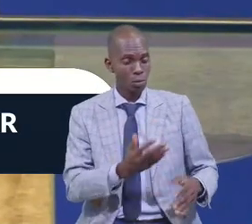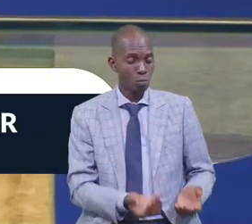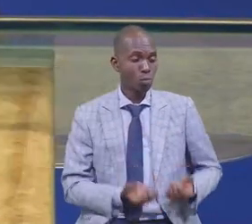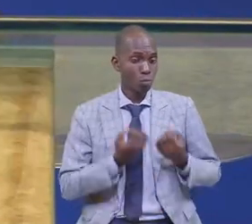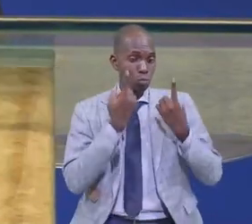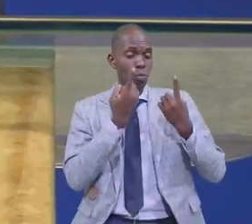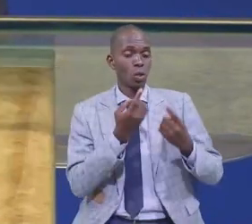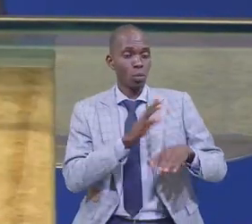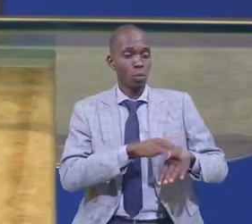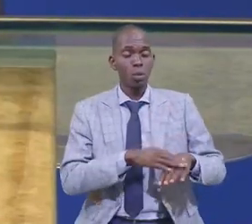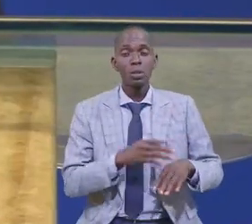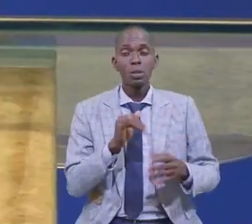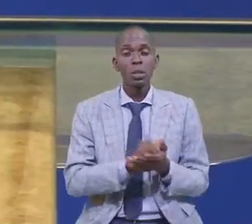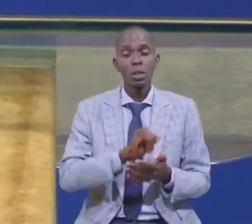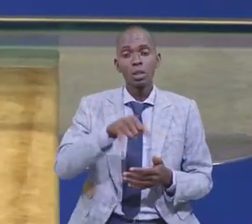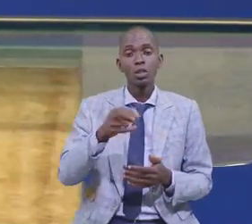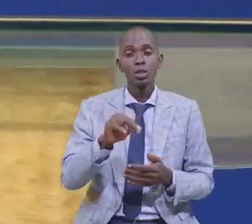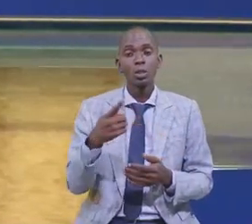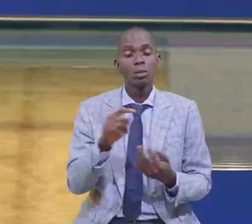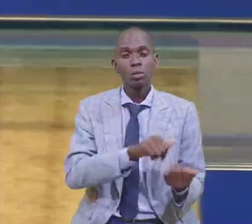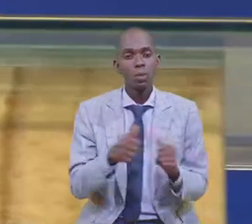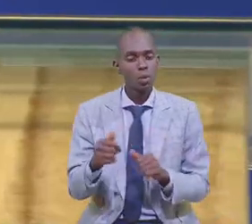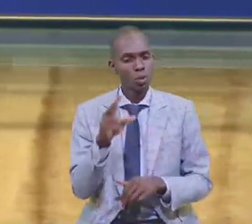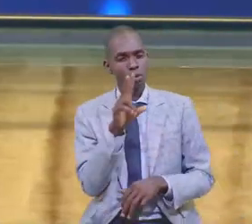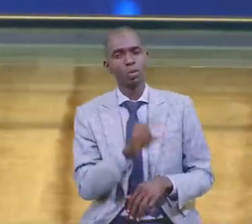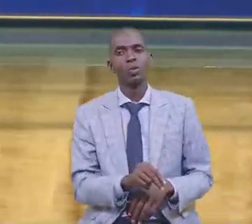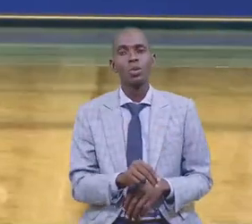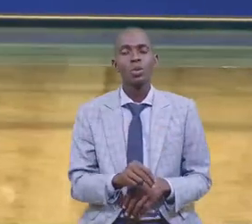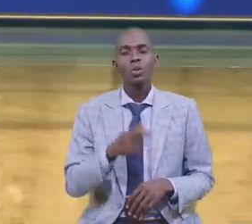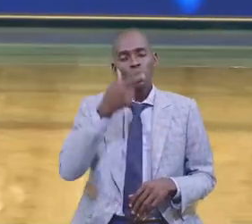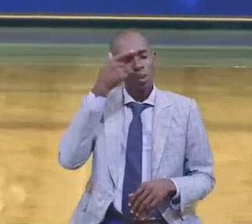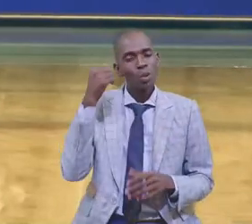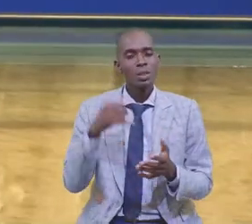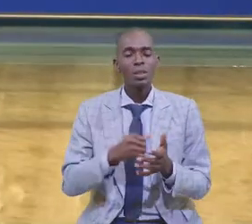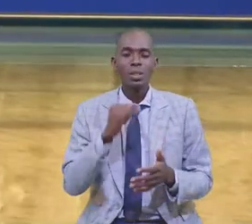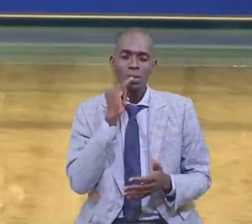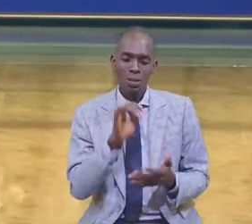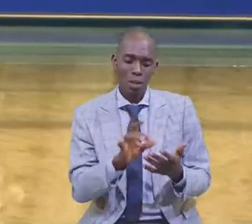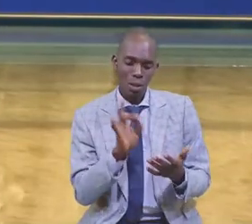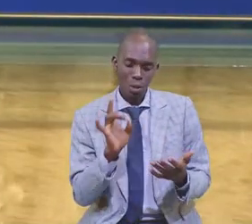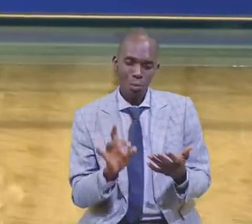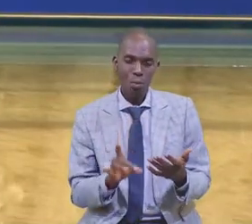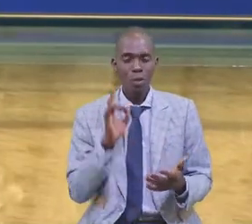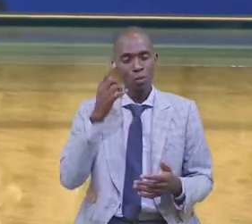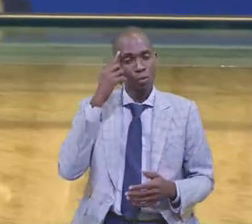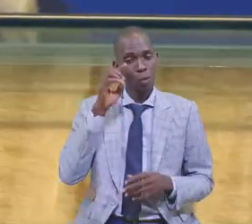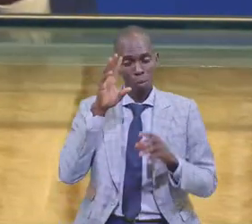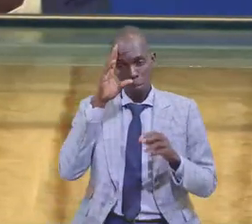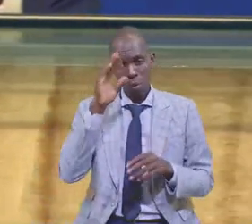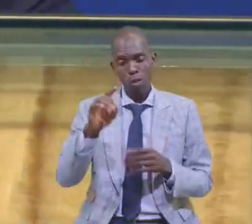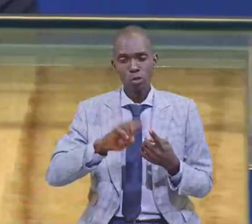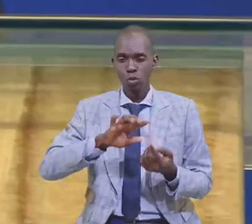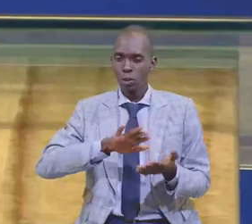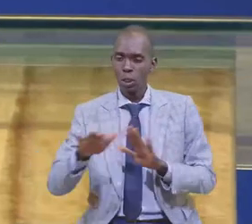Jean-Baptiste. Oui, il est le précurseur du Seigneur Jésus-Christ. Parce qu'il est réservé aux hommes de mourir une seule fois.